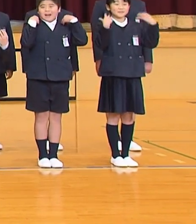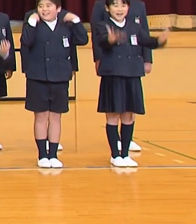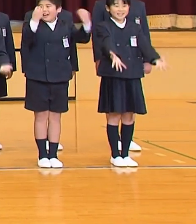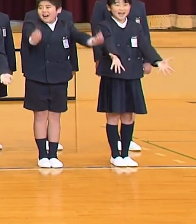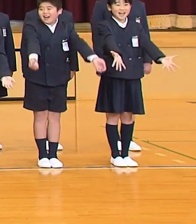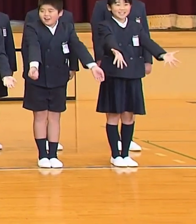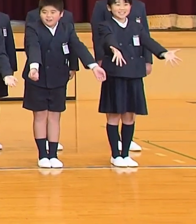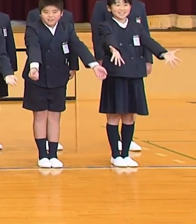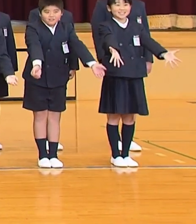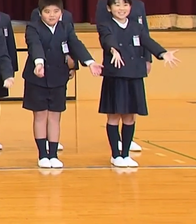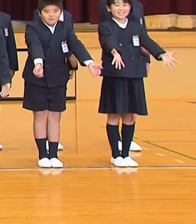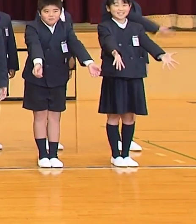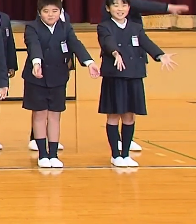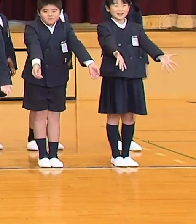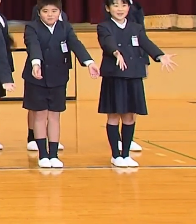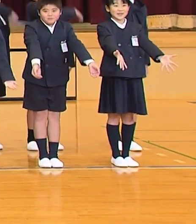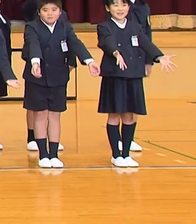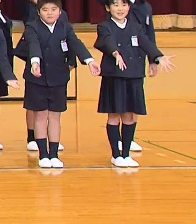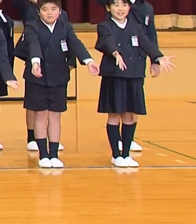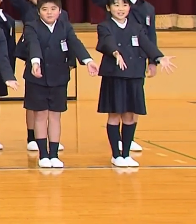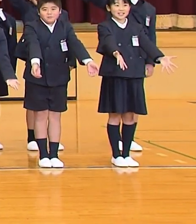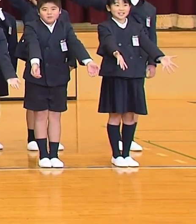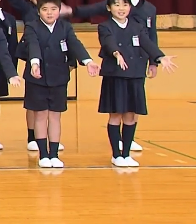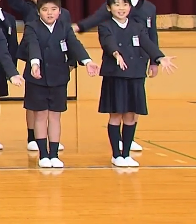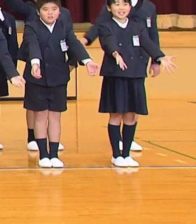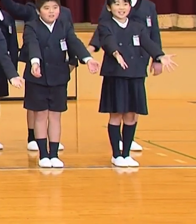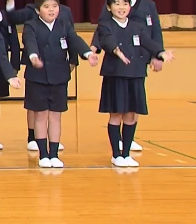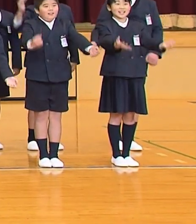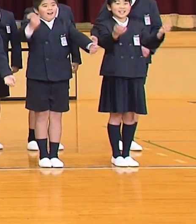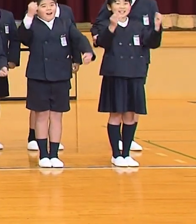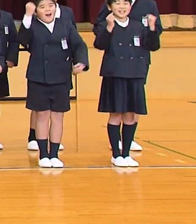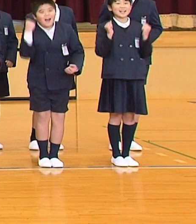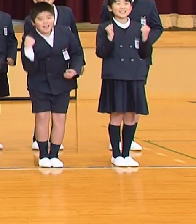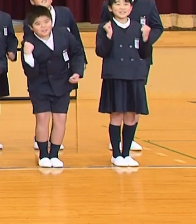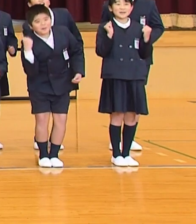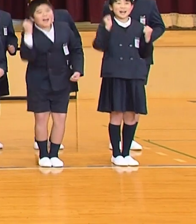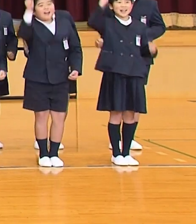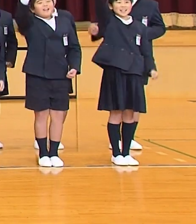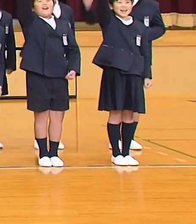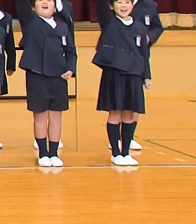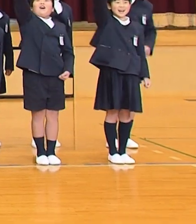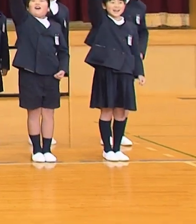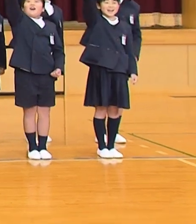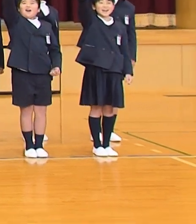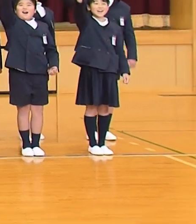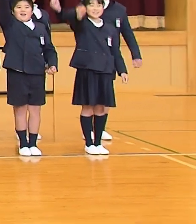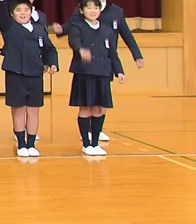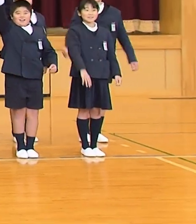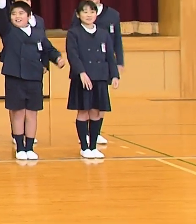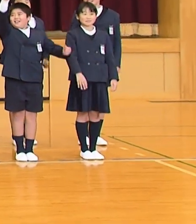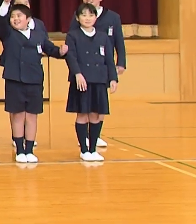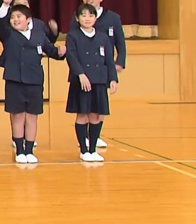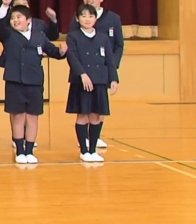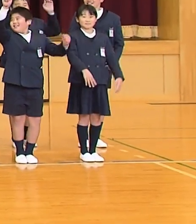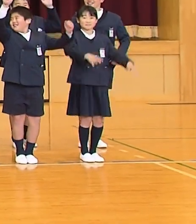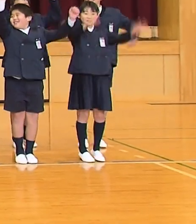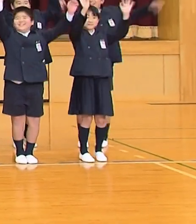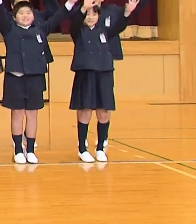まいて 東広島始まるよ。